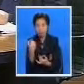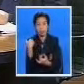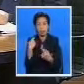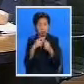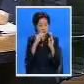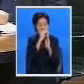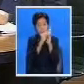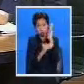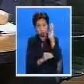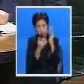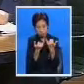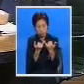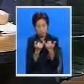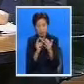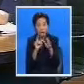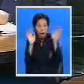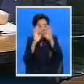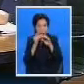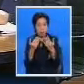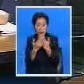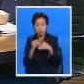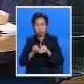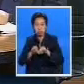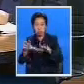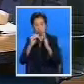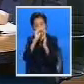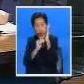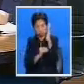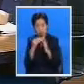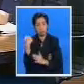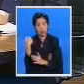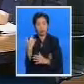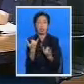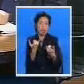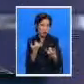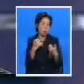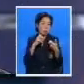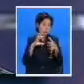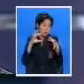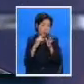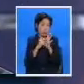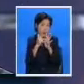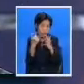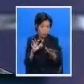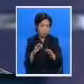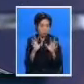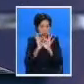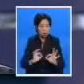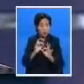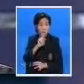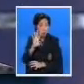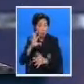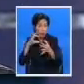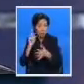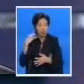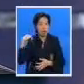เนี่ยจะเริ่มออกไปนะครับเพราะฉะนั้นนอกนอกเหนือจากเรื่องยาแล้วเนี่ยระบบอสมต้องช่วยดูนะครับในส่วนของ